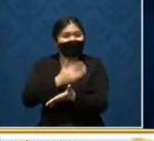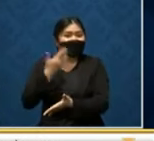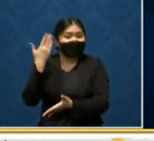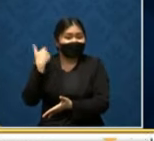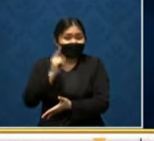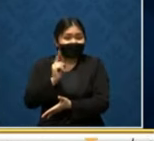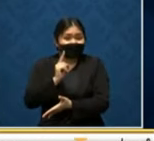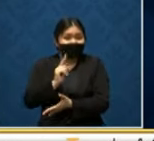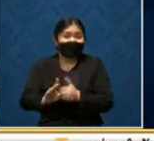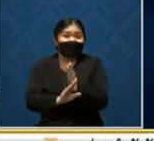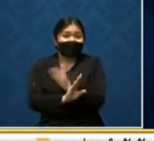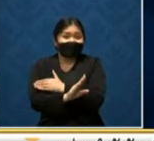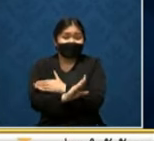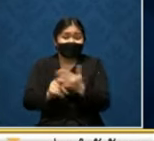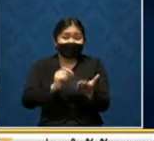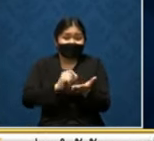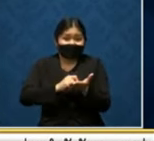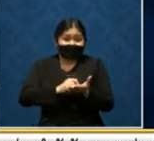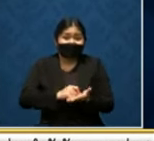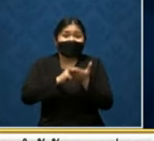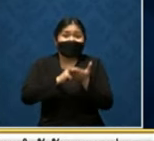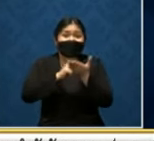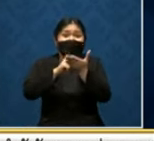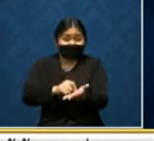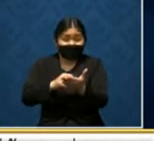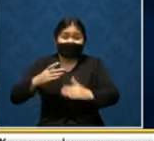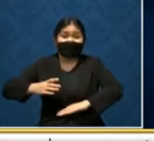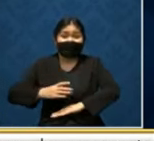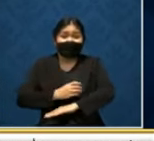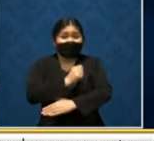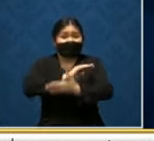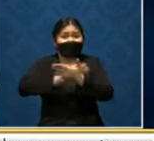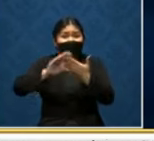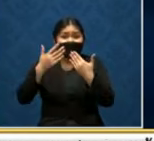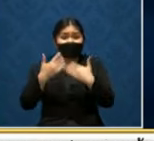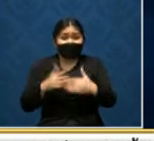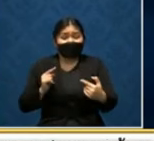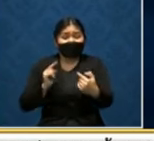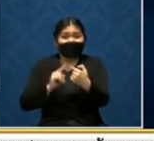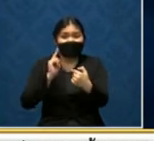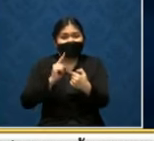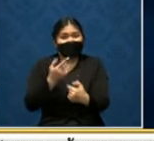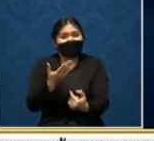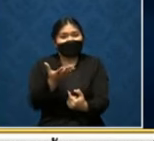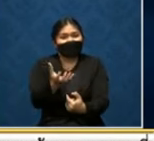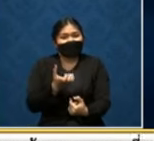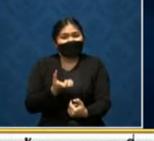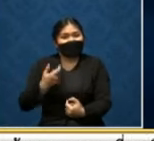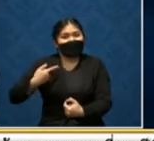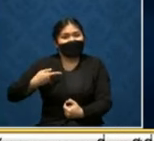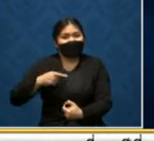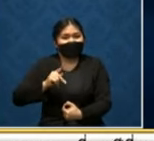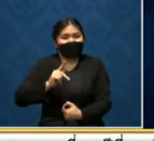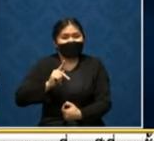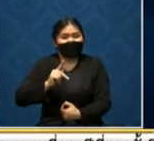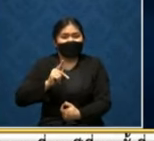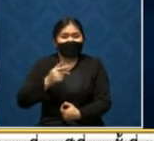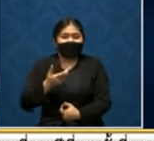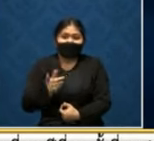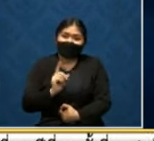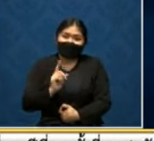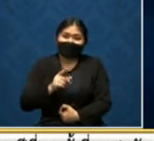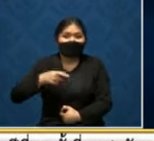ออกจนถึงหลังลงนามส่งไปถึงมือผู้รับเหมาเรียบร้อยเพื่อเรียกรับผลประโยชน์และถามว่าผล